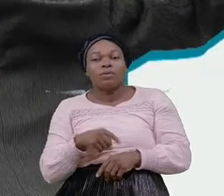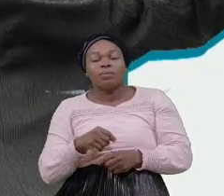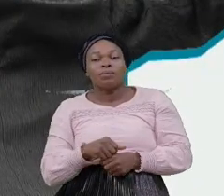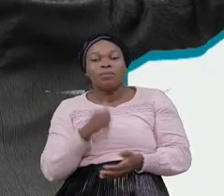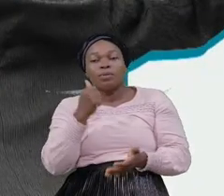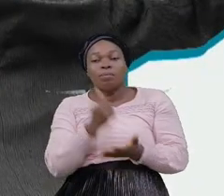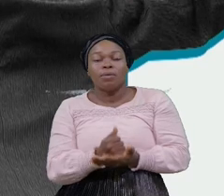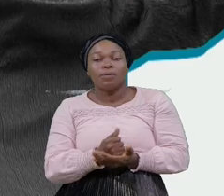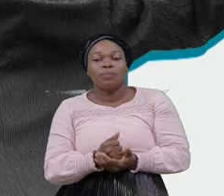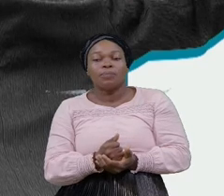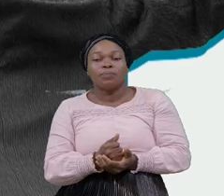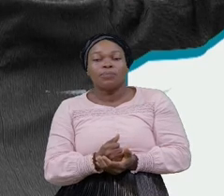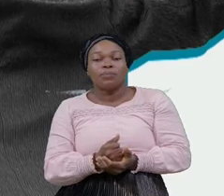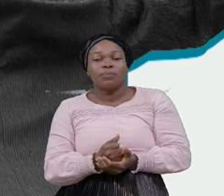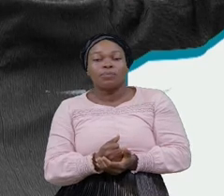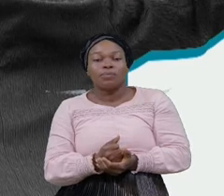Amen.